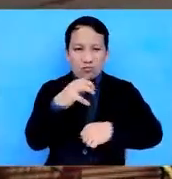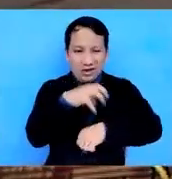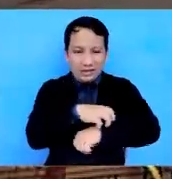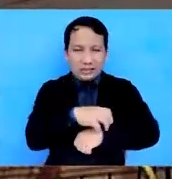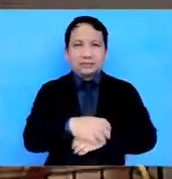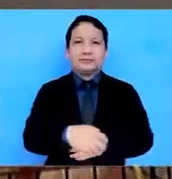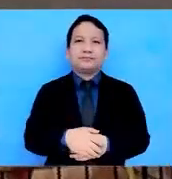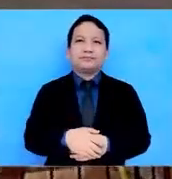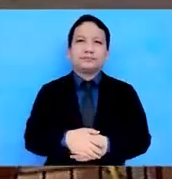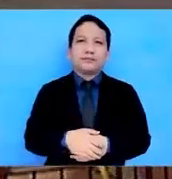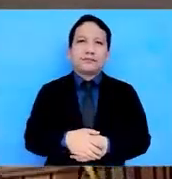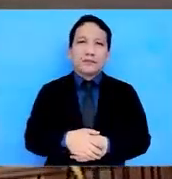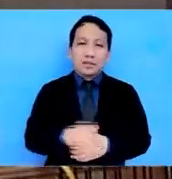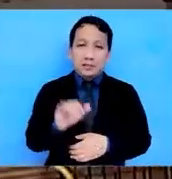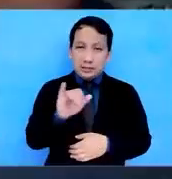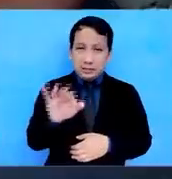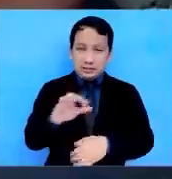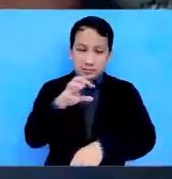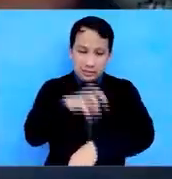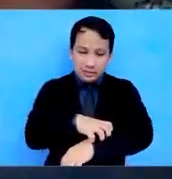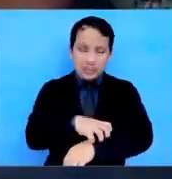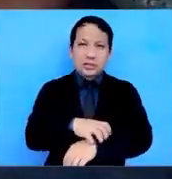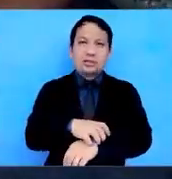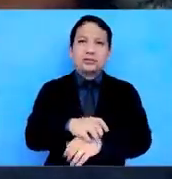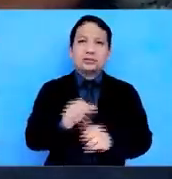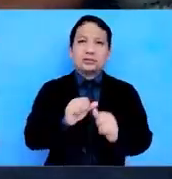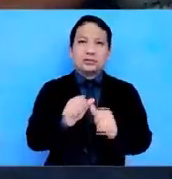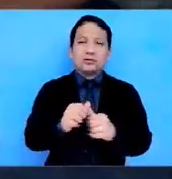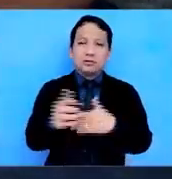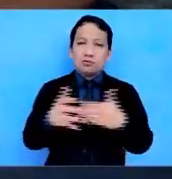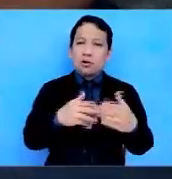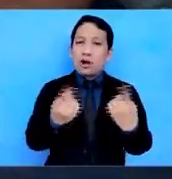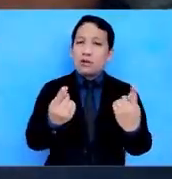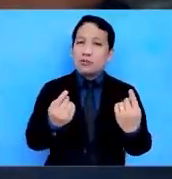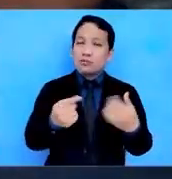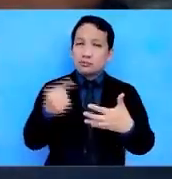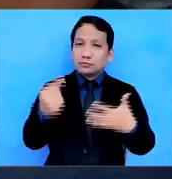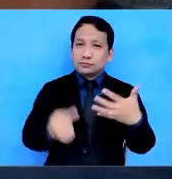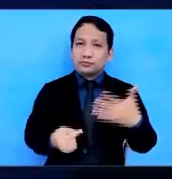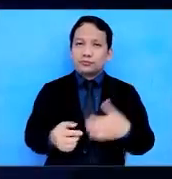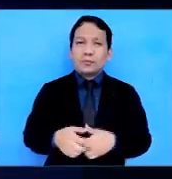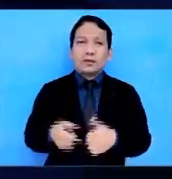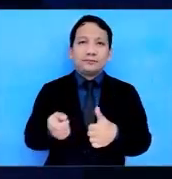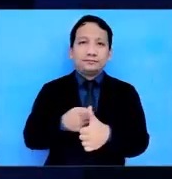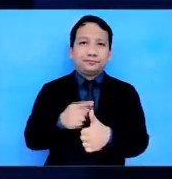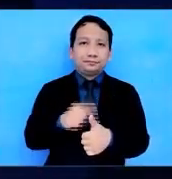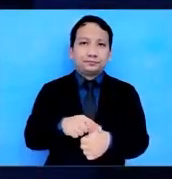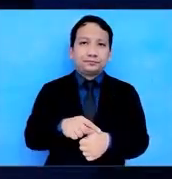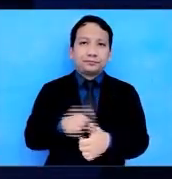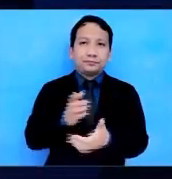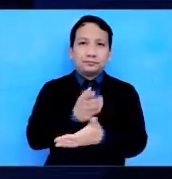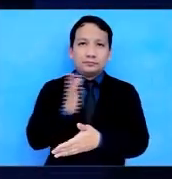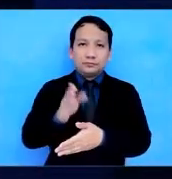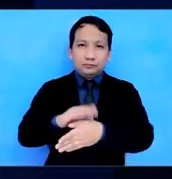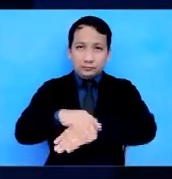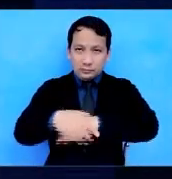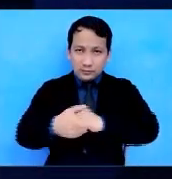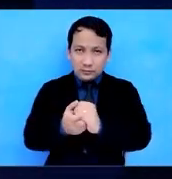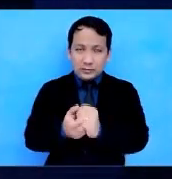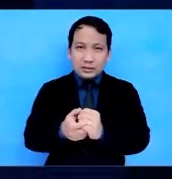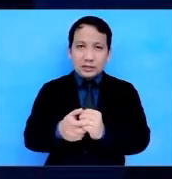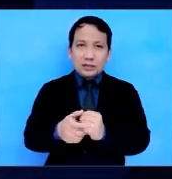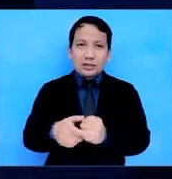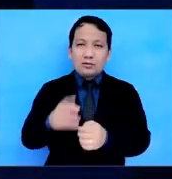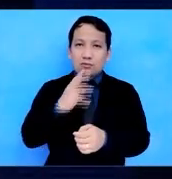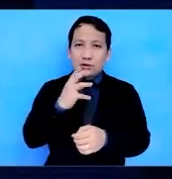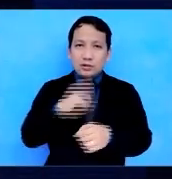Sakaling mahagat o makalimot ng inyong alaga, ano nga ba ang mga dapat gawin? Una na dyan, agad hugasin ang sugat gamit ang tubig at